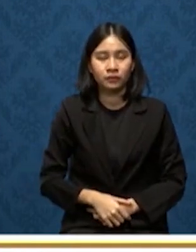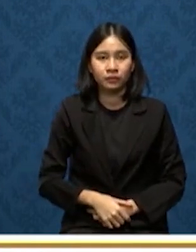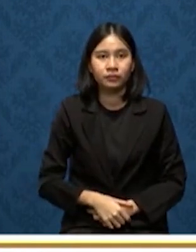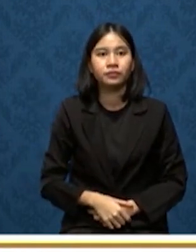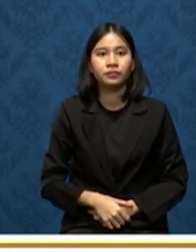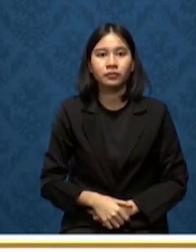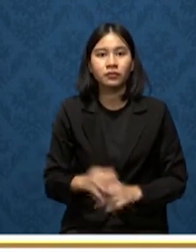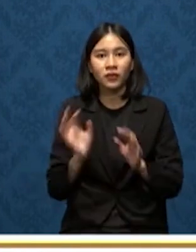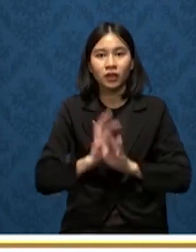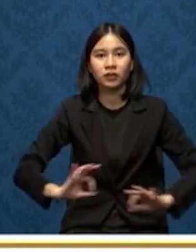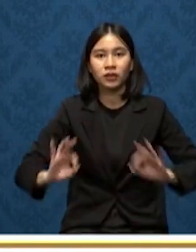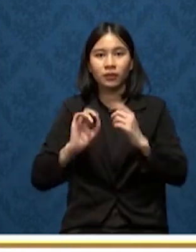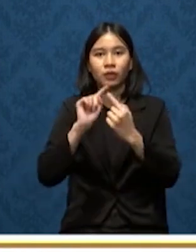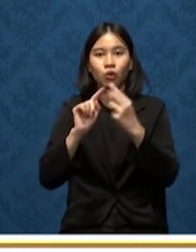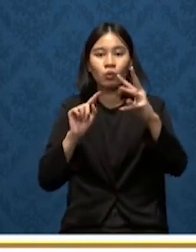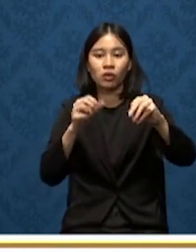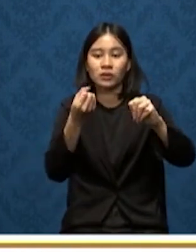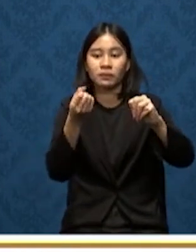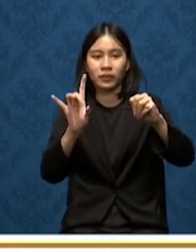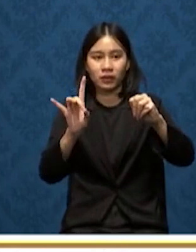โดยเช่ามาตา 18